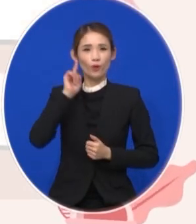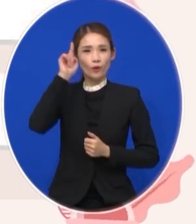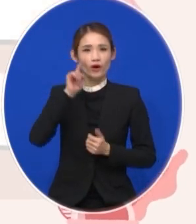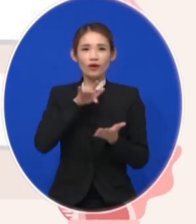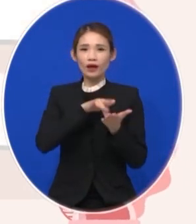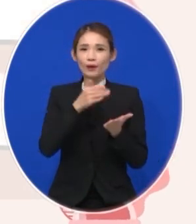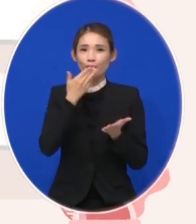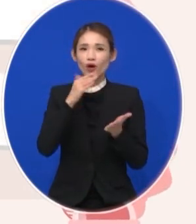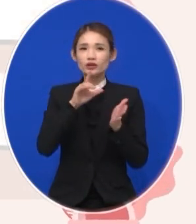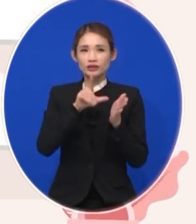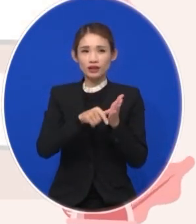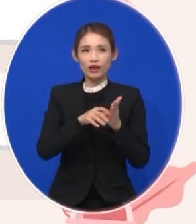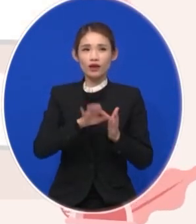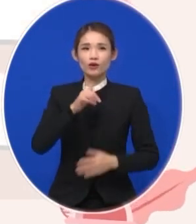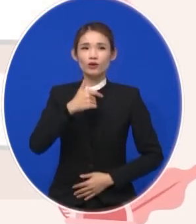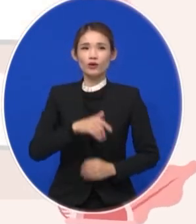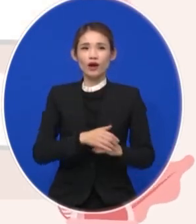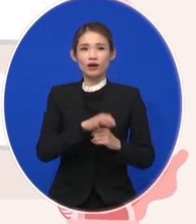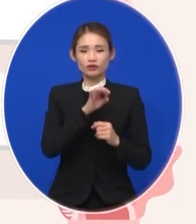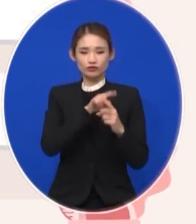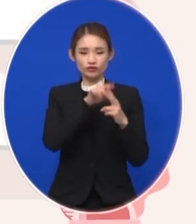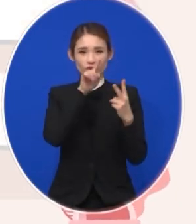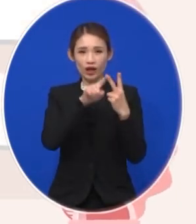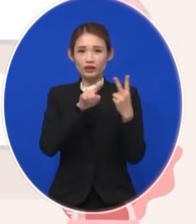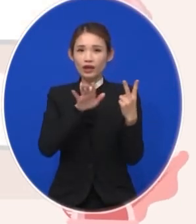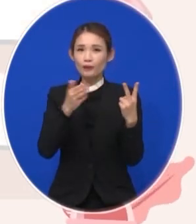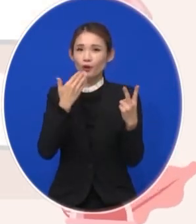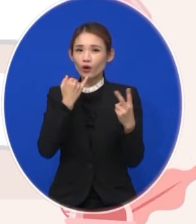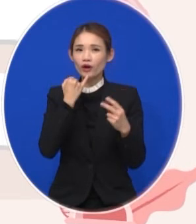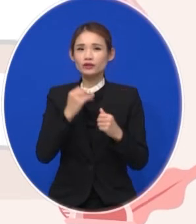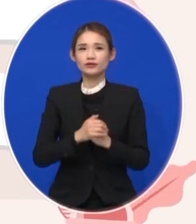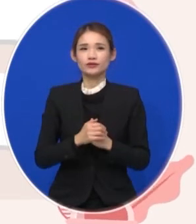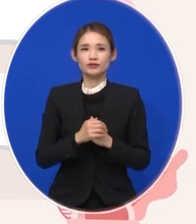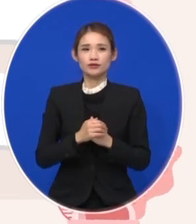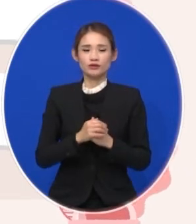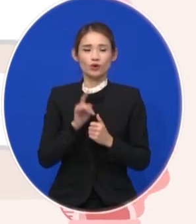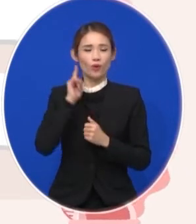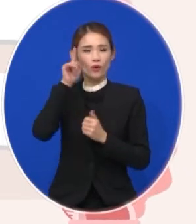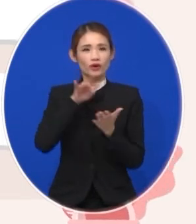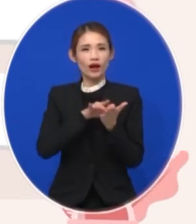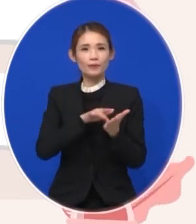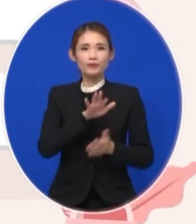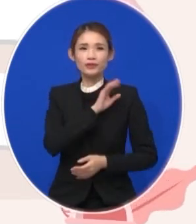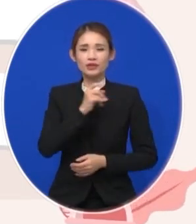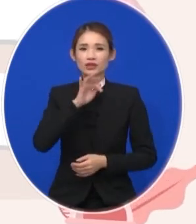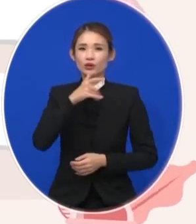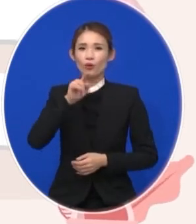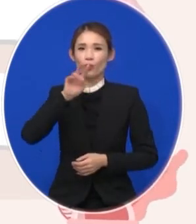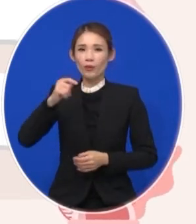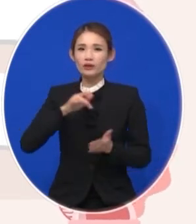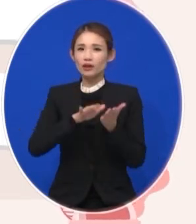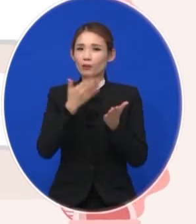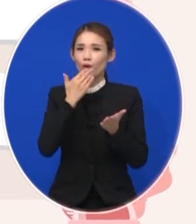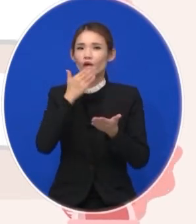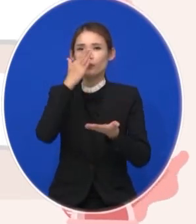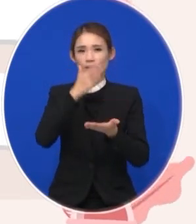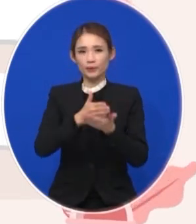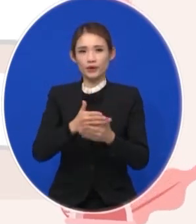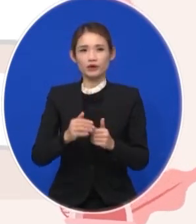고혈압약 아달라트 오로스정, 노바스크는 복용해도 됩니다. 고혈압약 디오반은 복용하면 안